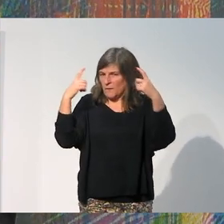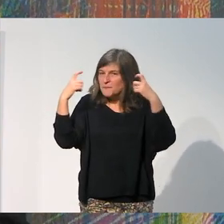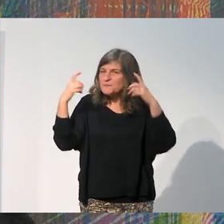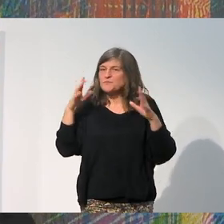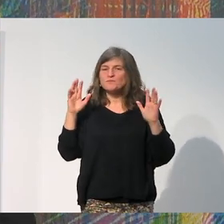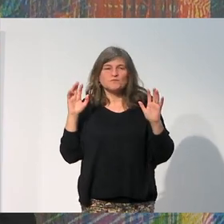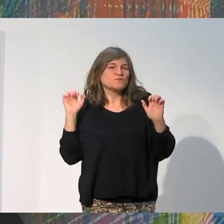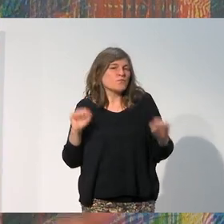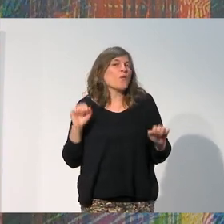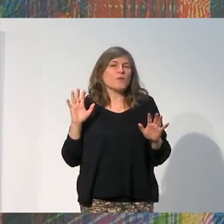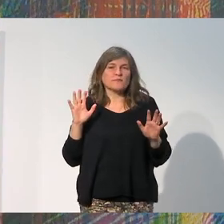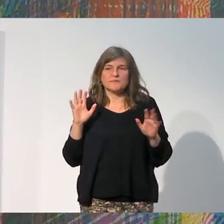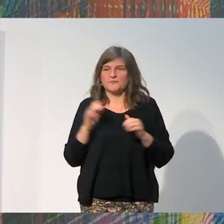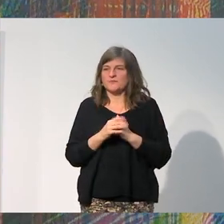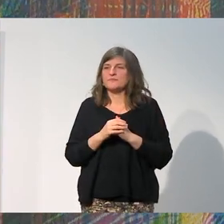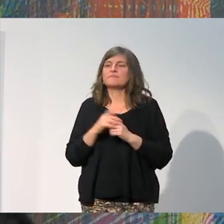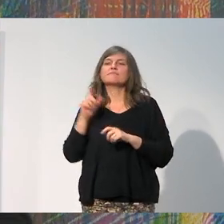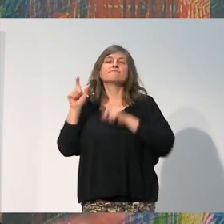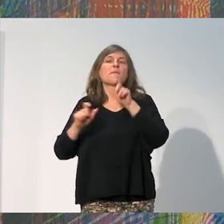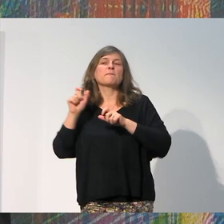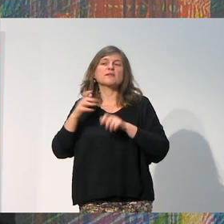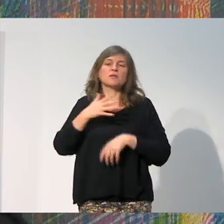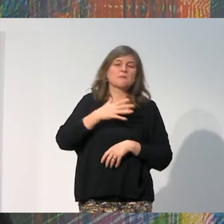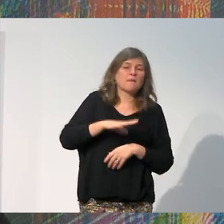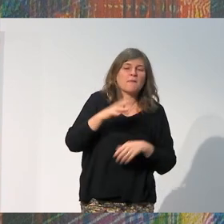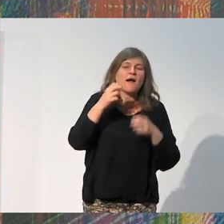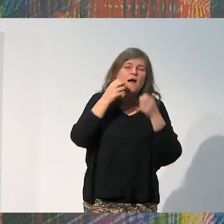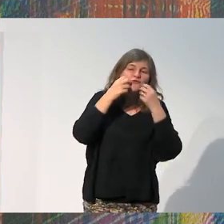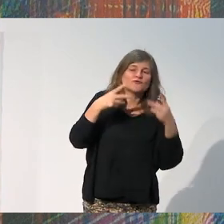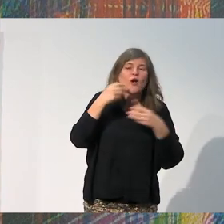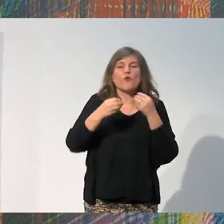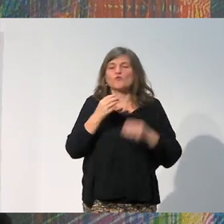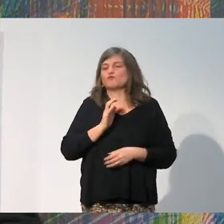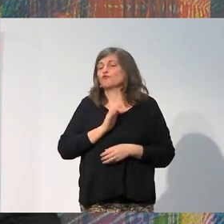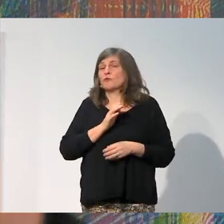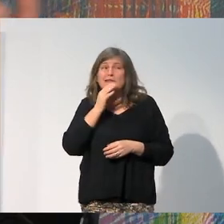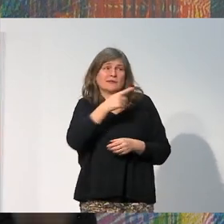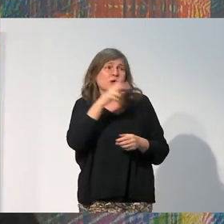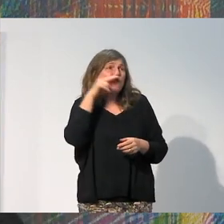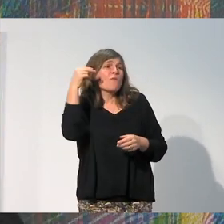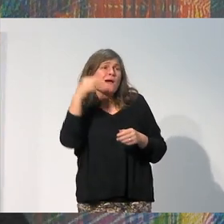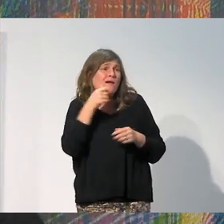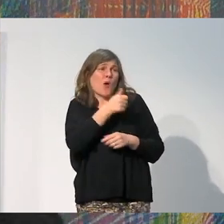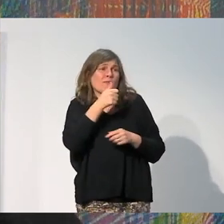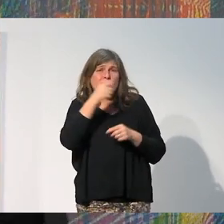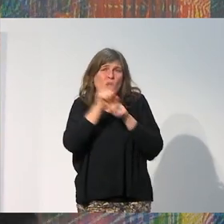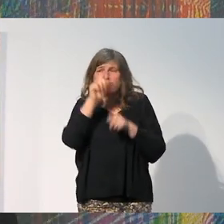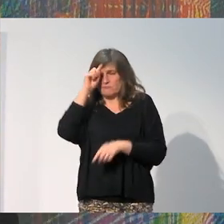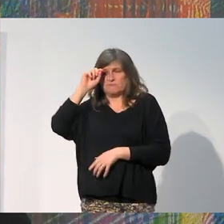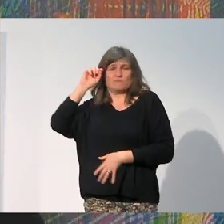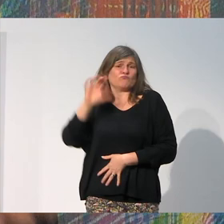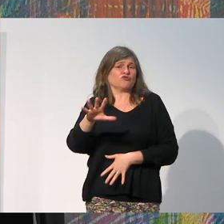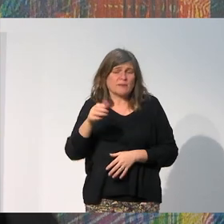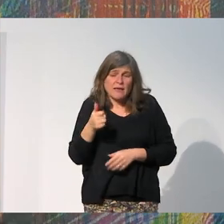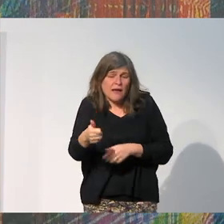fait, ce que disent les gens qui n'aiment pas trop les chiens ou les chats, mais ces humains, c'est n'importe quoi, ils font que de la projection anthropomorphique, il n'y a rien dans la